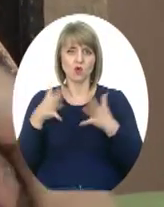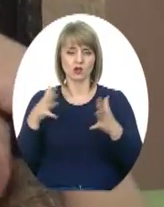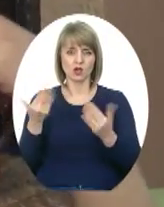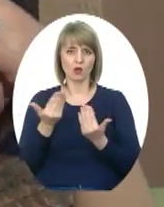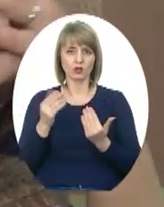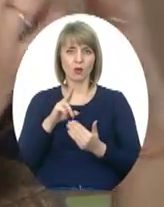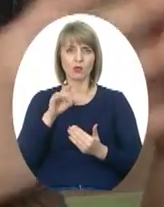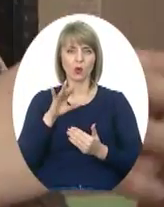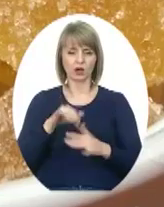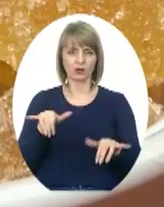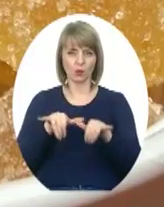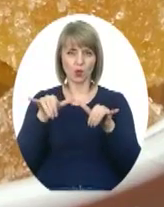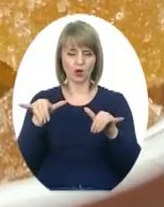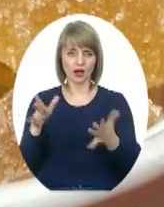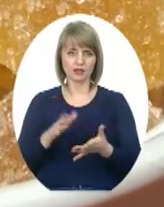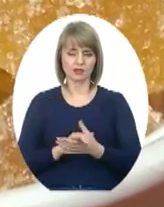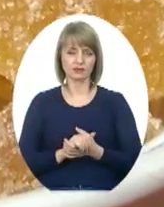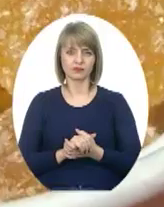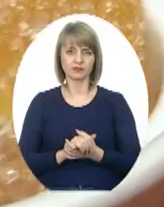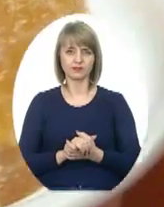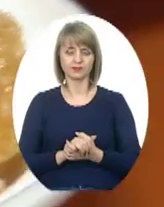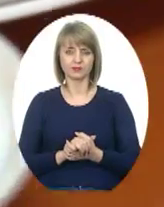пошел еще больше какой-то прорыв, прогресс.